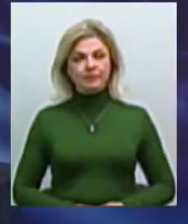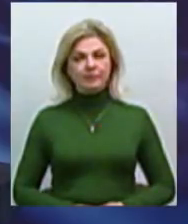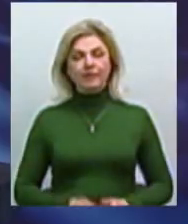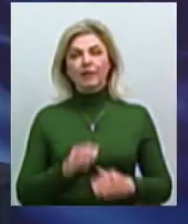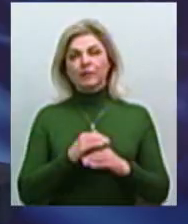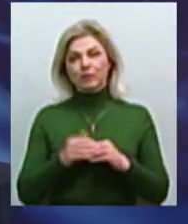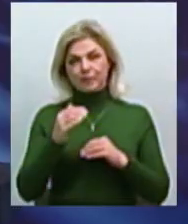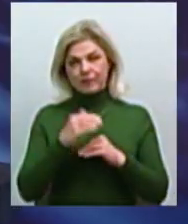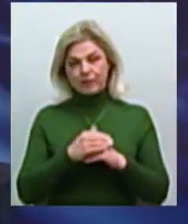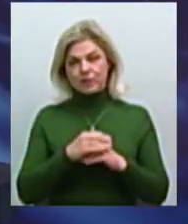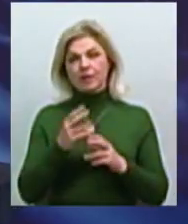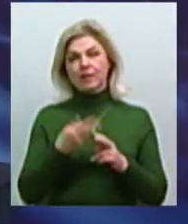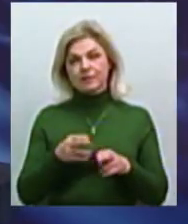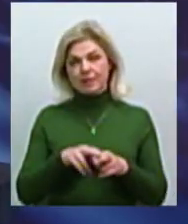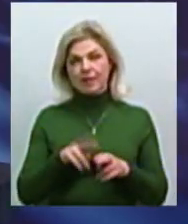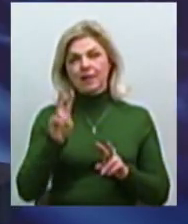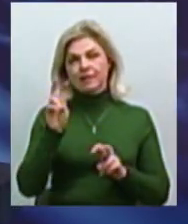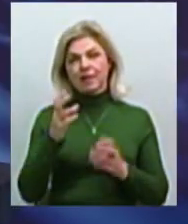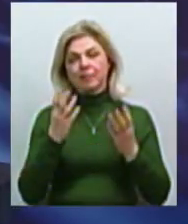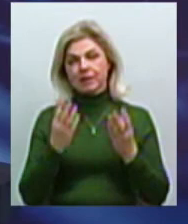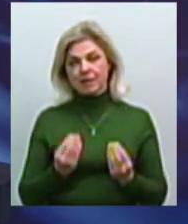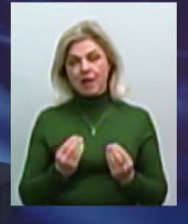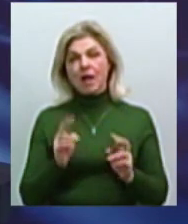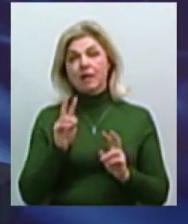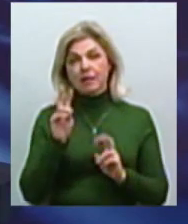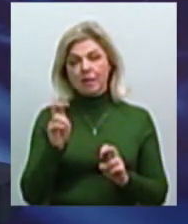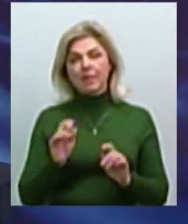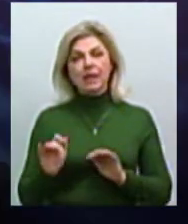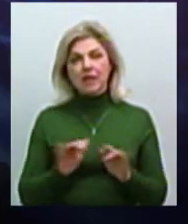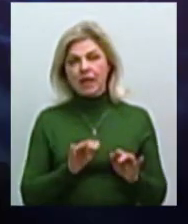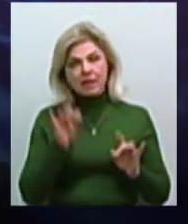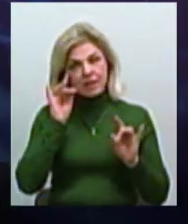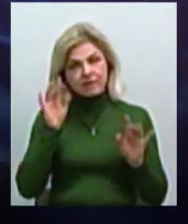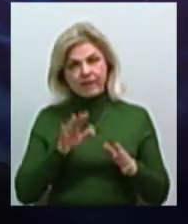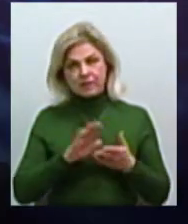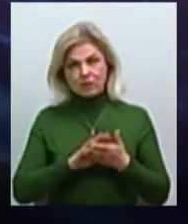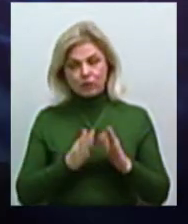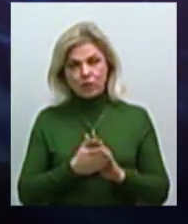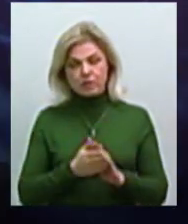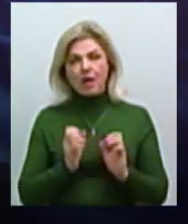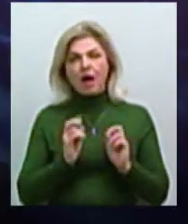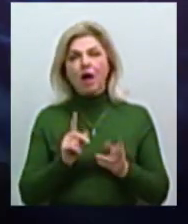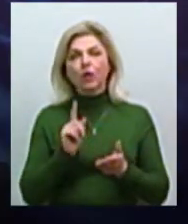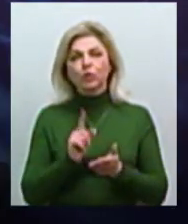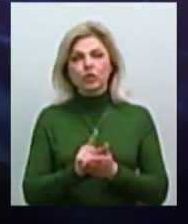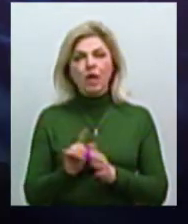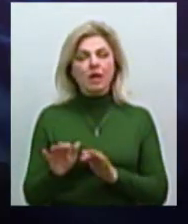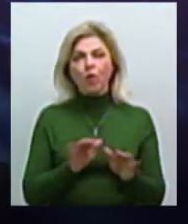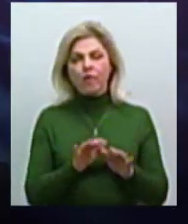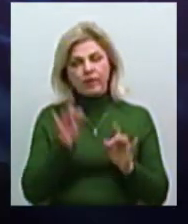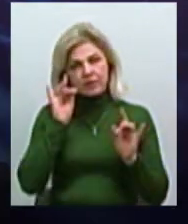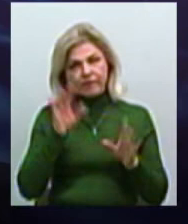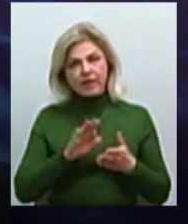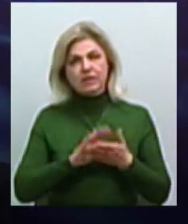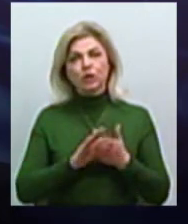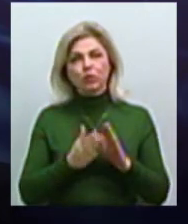Добрий вечір, це тема дня, а тема нашого ефіру – дії у надзвичайній ситуації. Про те, як мають реагувати у надзвичайній ситуації